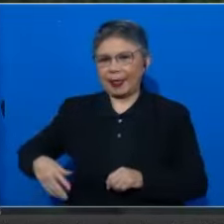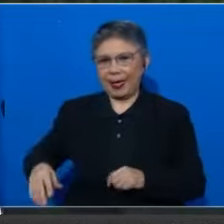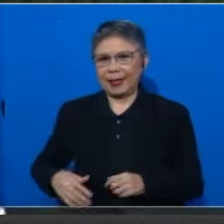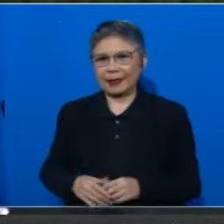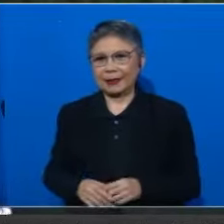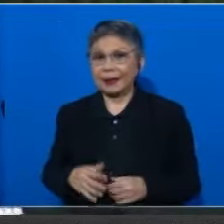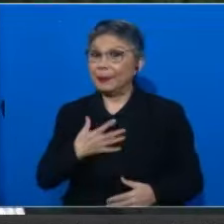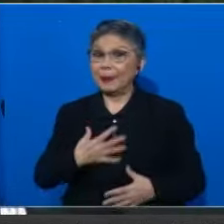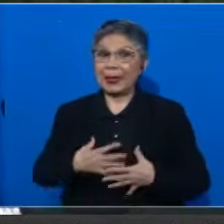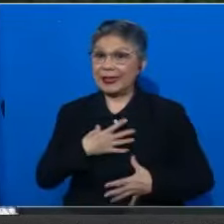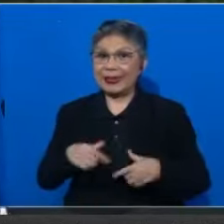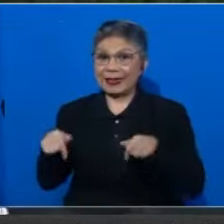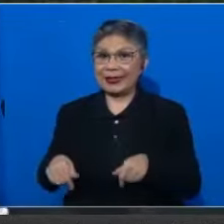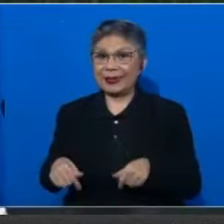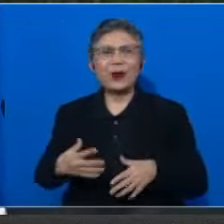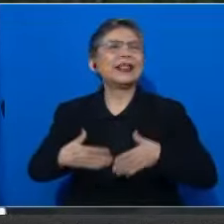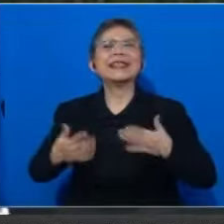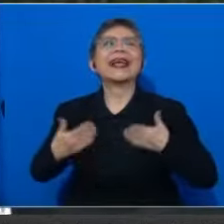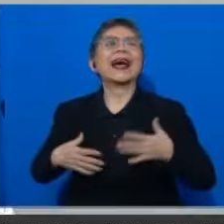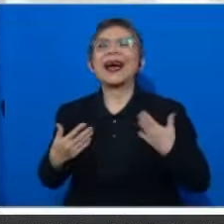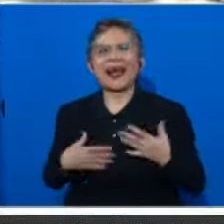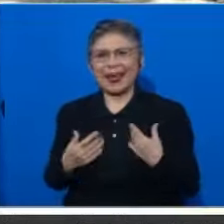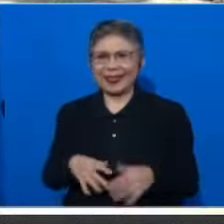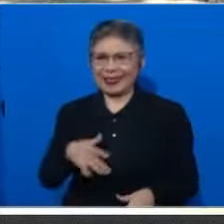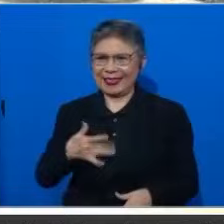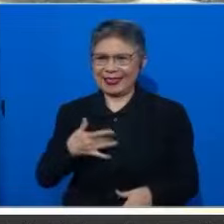Gimana perasaan liburan di sini, Pak? Menyenangkan sekali, Mas.